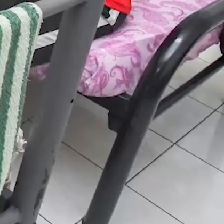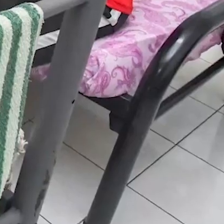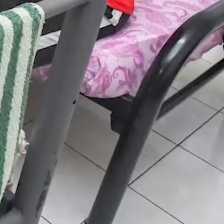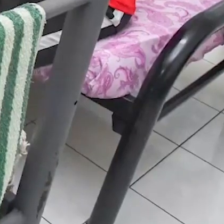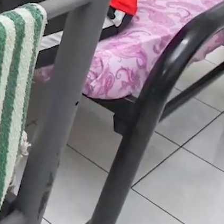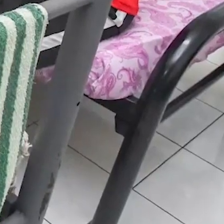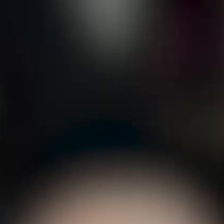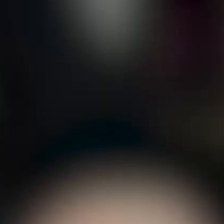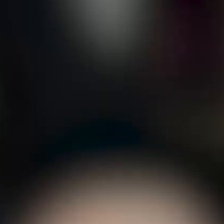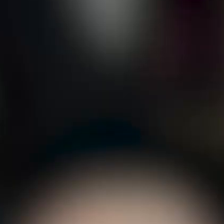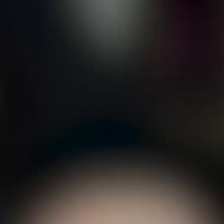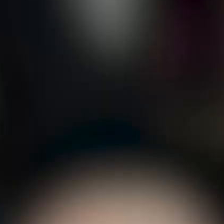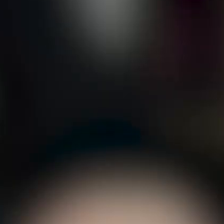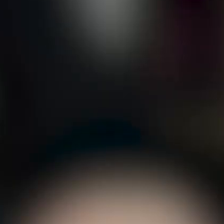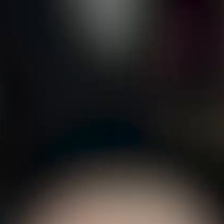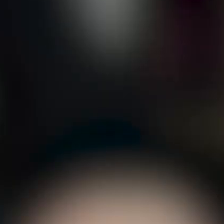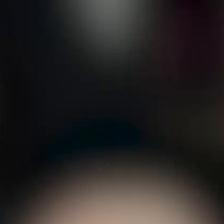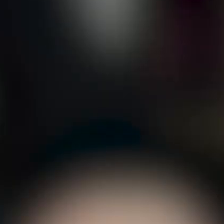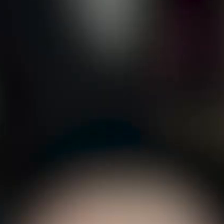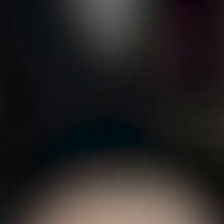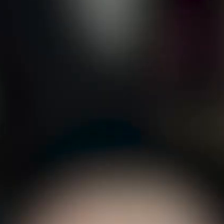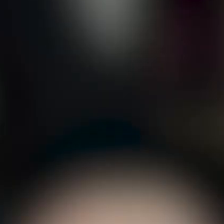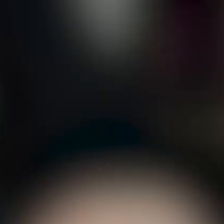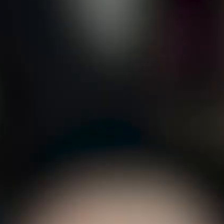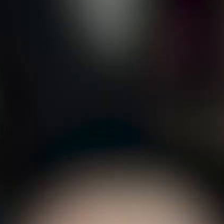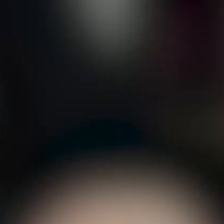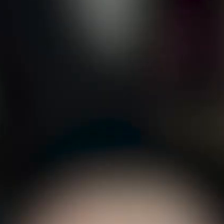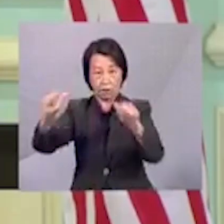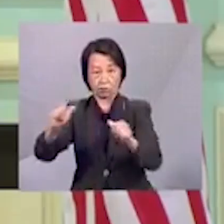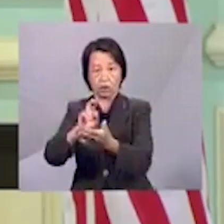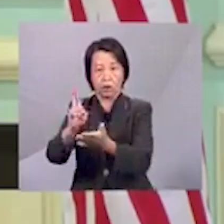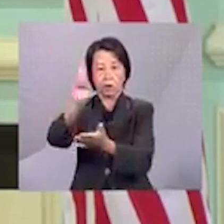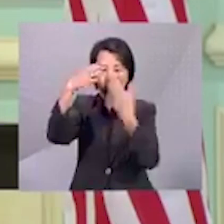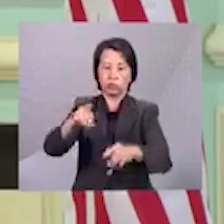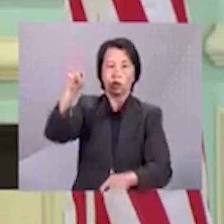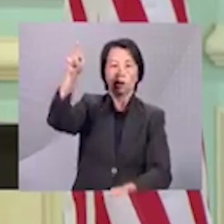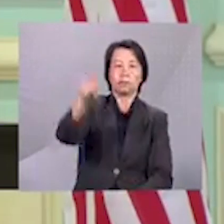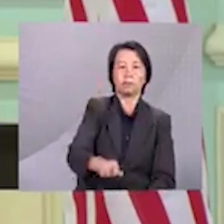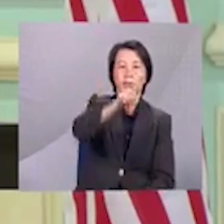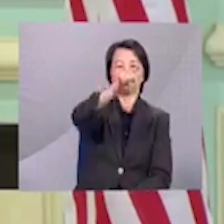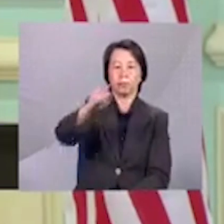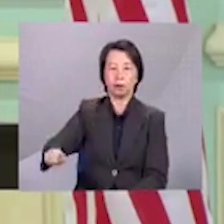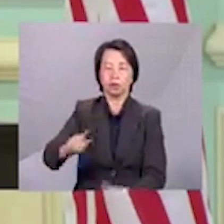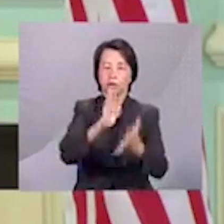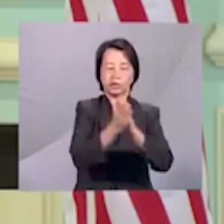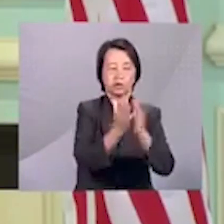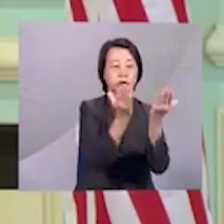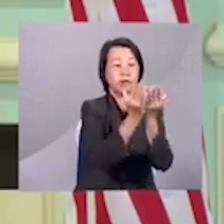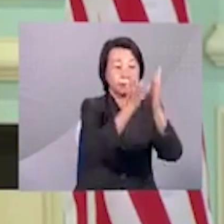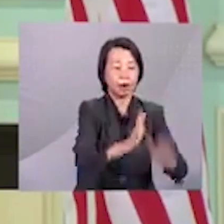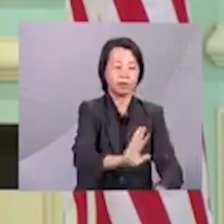arahan untuk mengosongkan barang mereka di dom tersebut telah pun dibatalkan. Jadi mereka tak perlulah